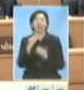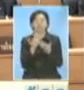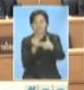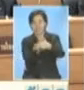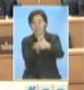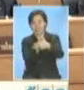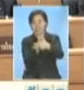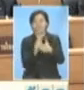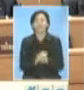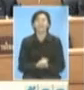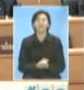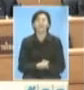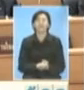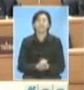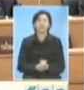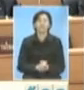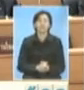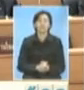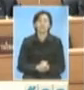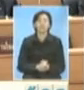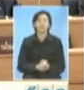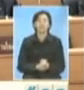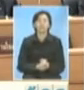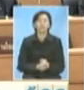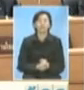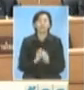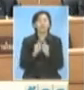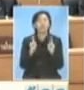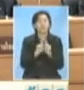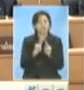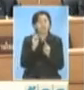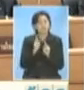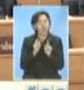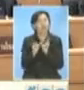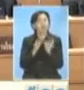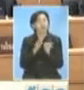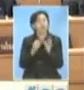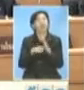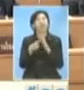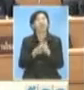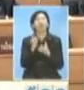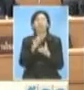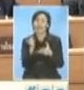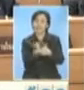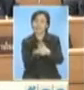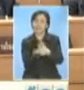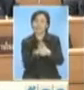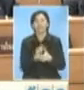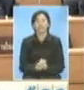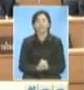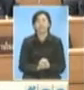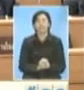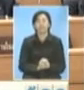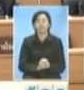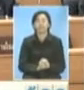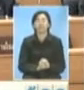ที่รับรองแล้วไปทำโรดโชว์นะฮะท่านกรรมาธิการต้องตอบแล้วครับว่าสัดส่วนตรงเนี้ยมันเกิดอะไรขึ้น